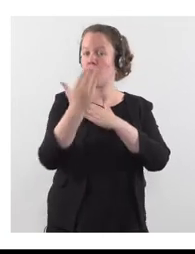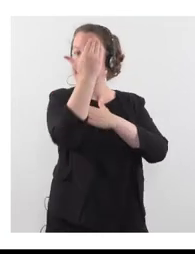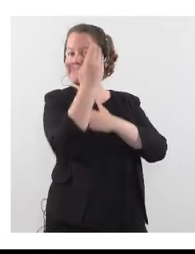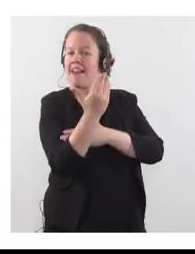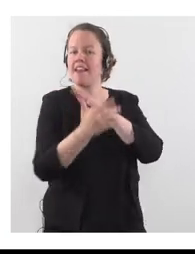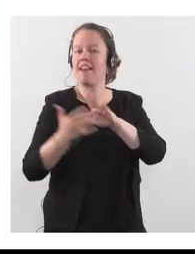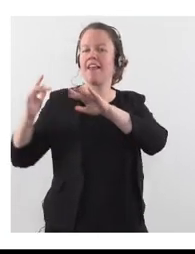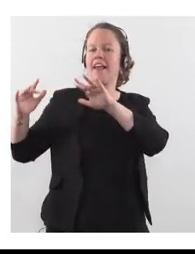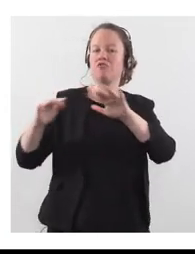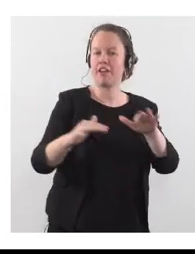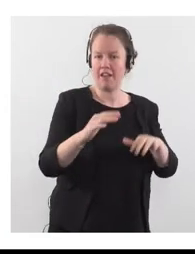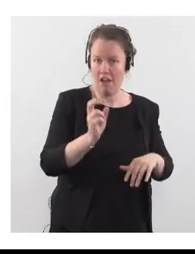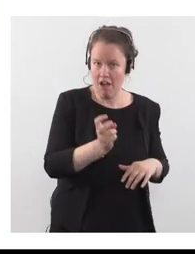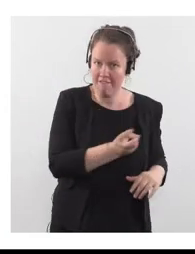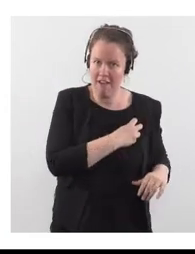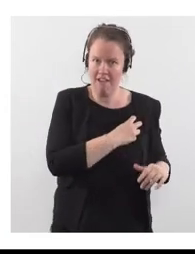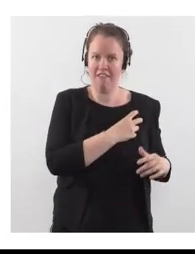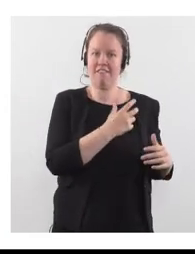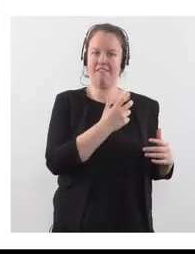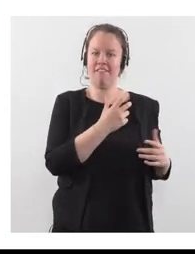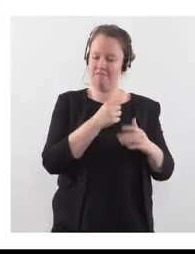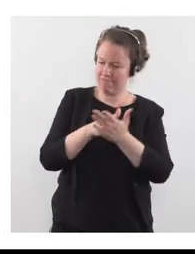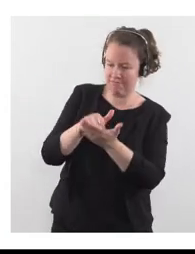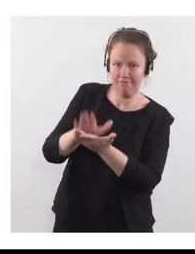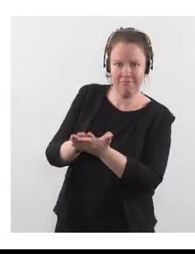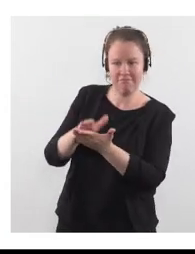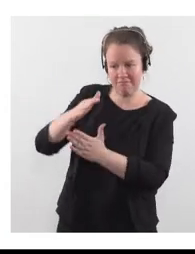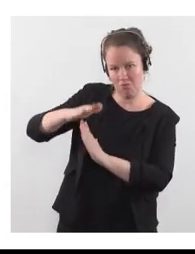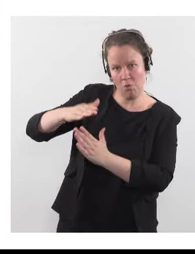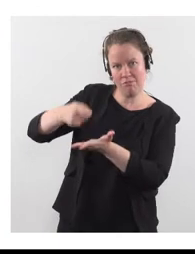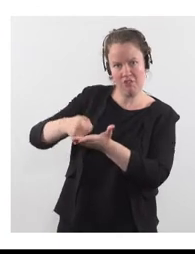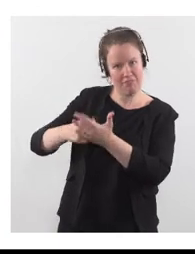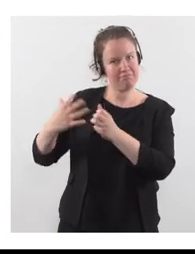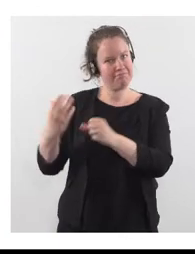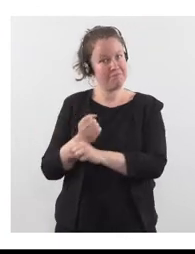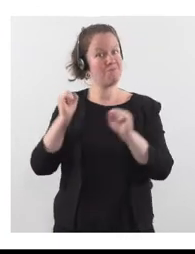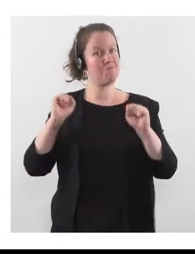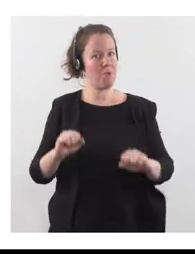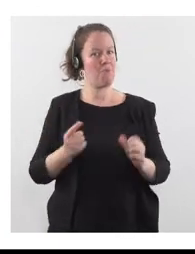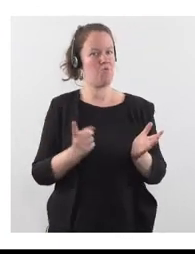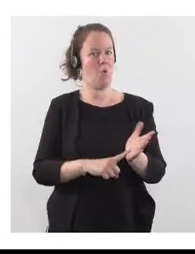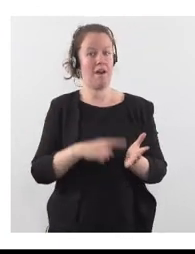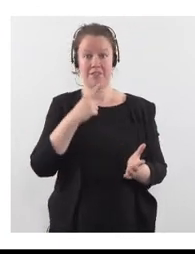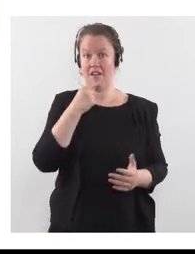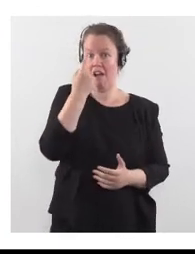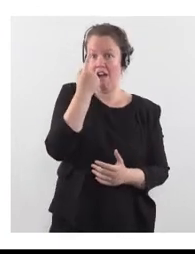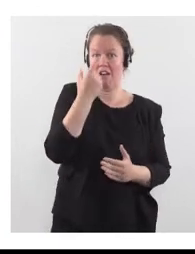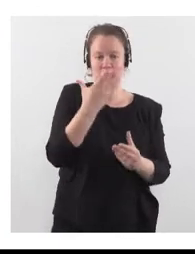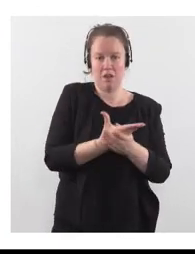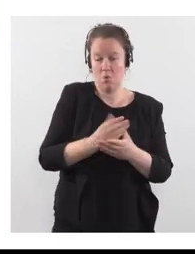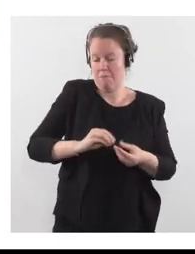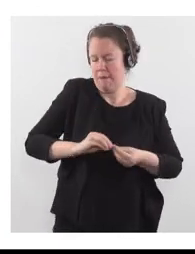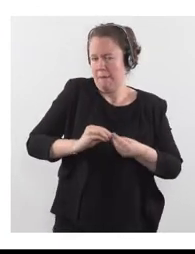peuvent avoir accès à des comptes bancaires. Nous avons résolu un des cas bloquants,